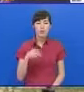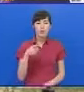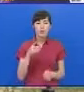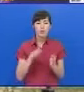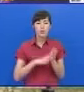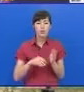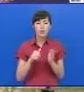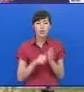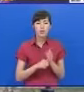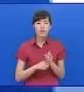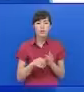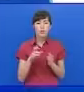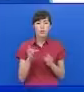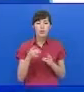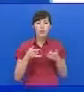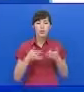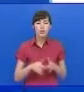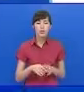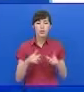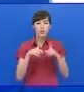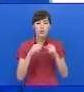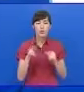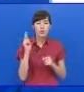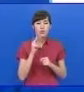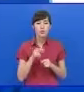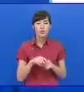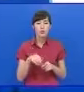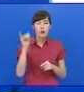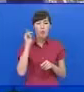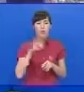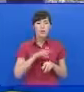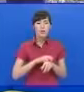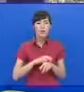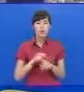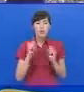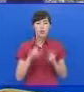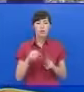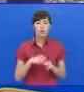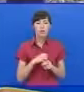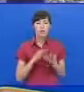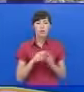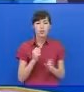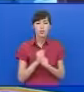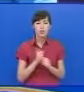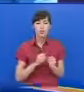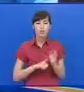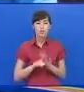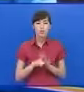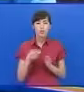1906 жылы Байдыбек ауданында туылған. Осында мектеп табалдырығын аттап, малдәрігерлік мамандығы бойынша өз туылған ауылда еңбек жолын бастайды.